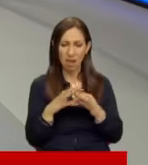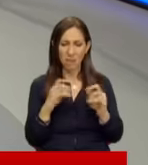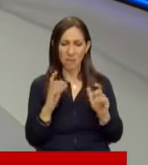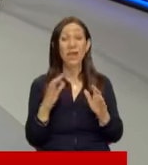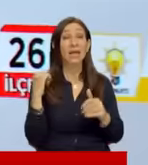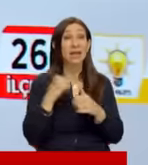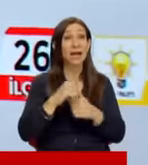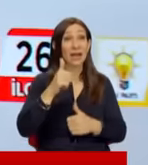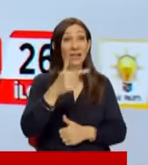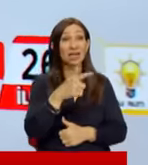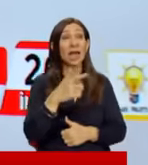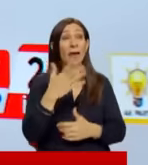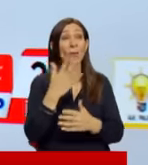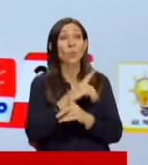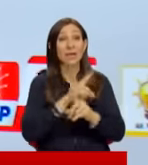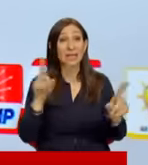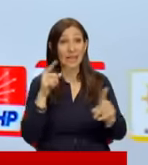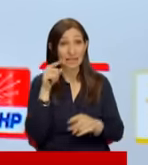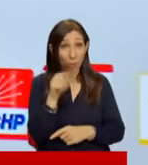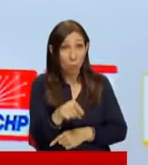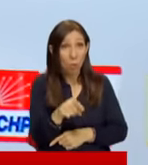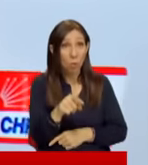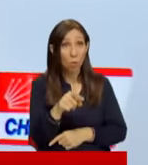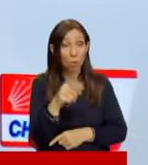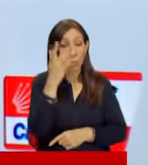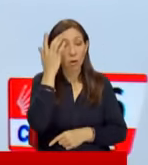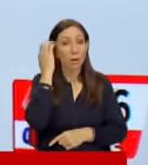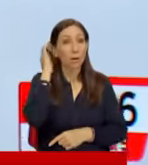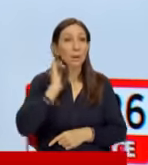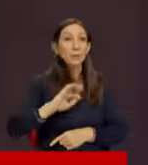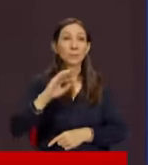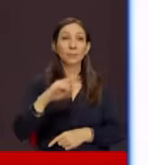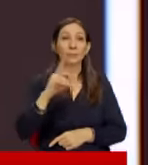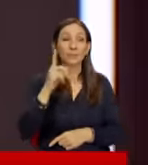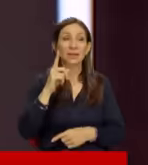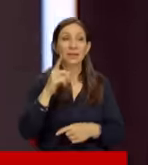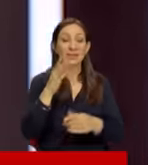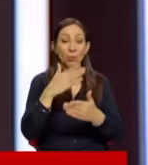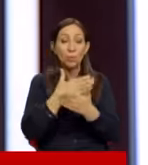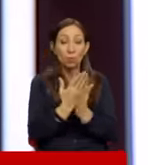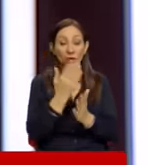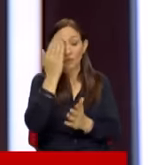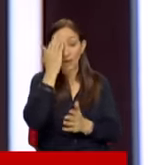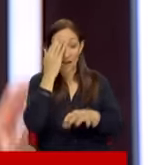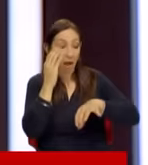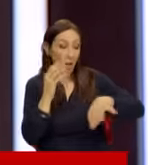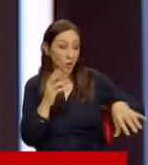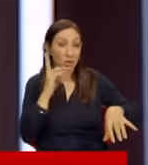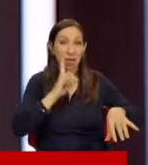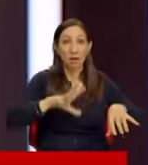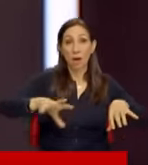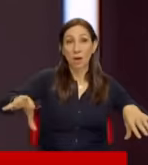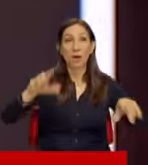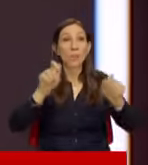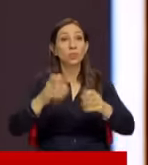Zaten Yeniden Refah Partisi'nin en büyük itirazı da bu oldu. Bir de siz de bölüyorsunuz yani fakirler ve zenginler